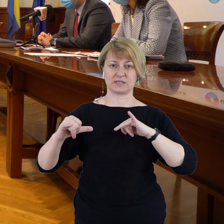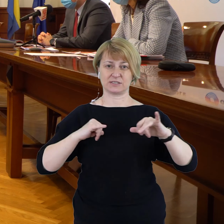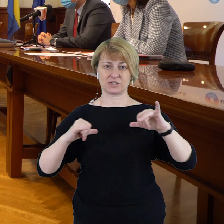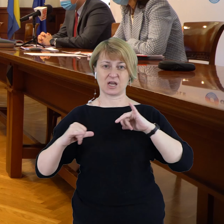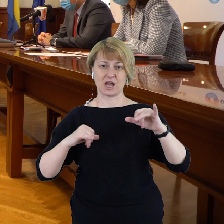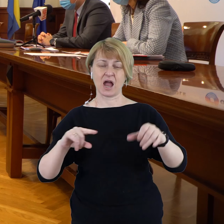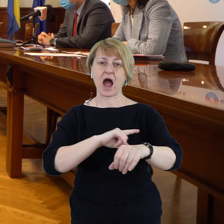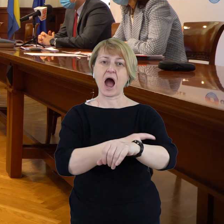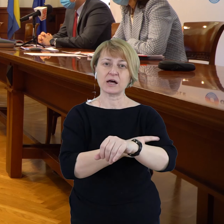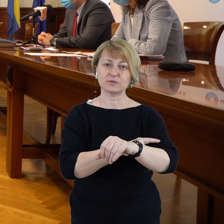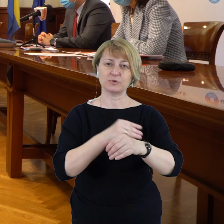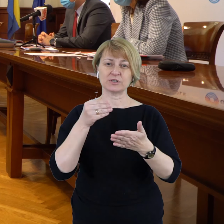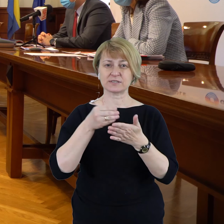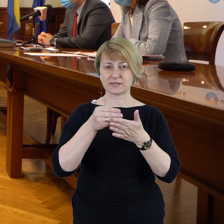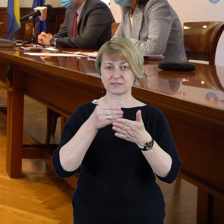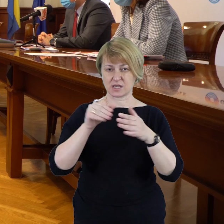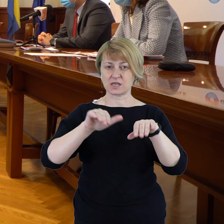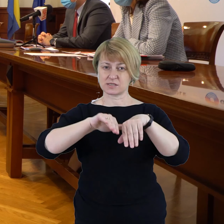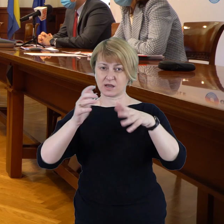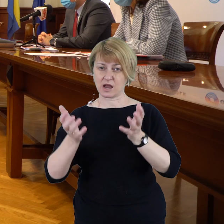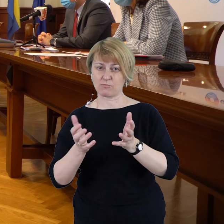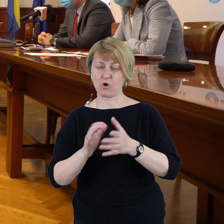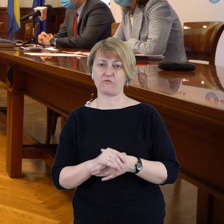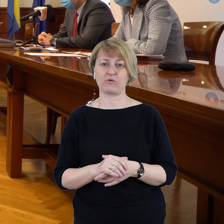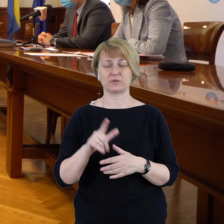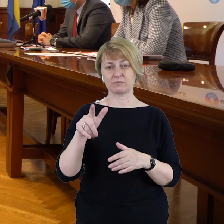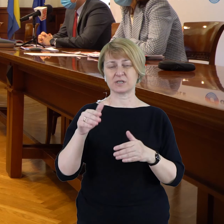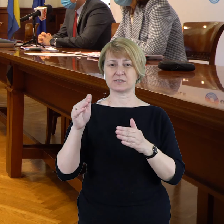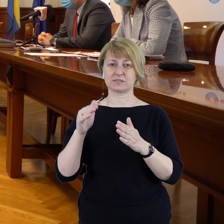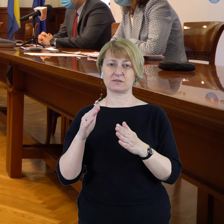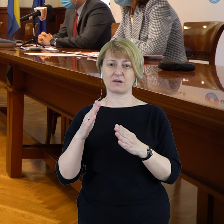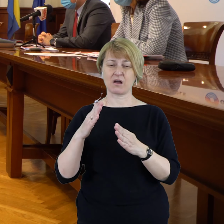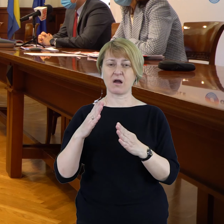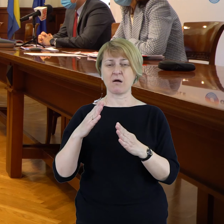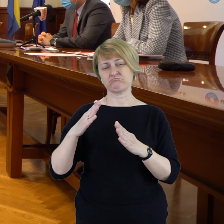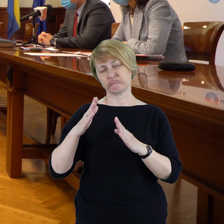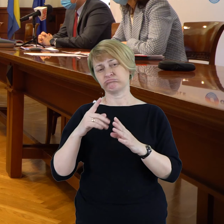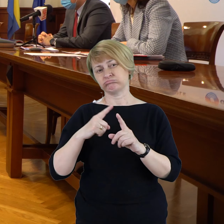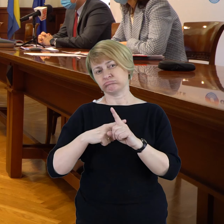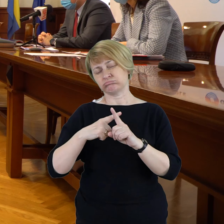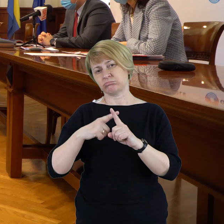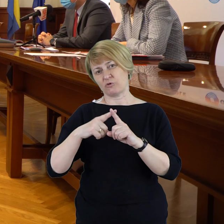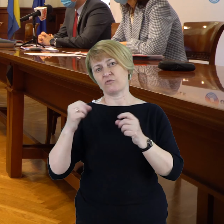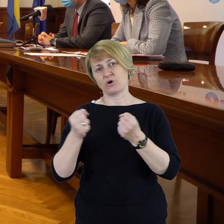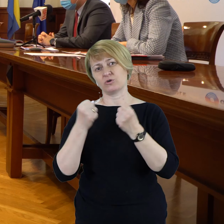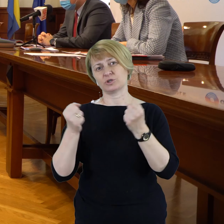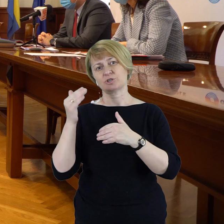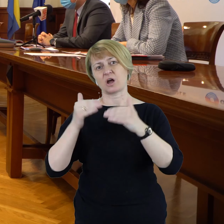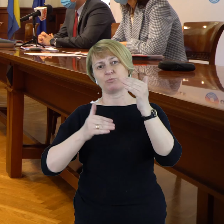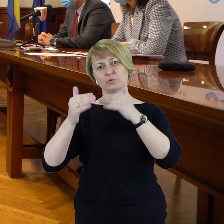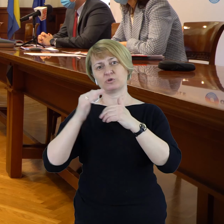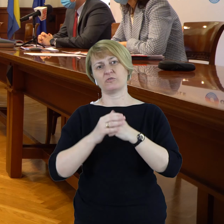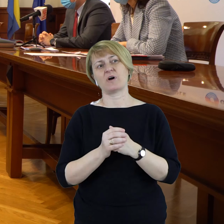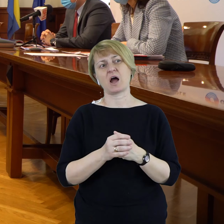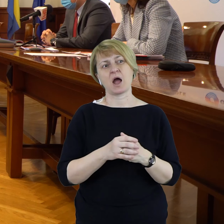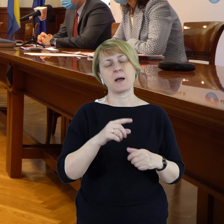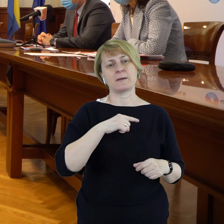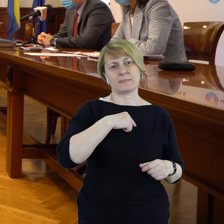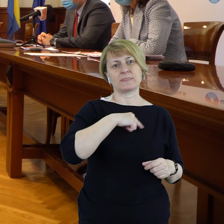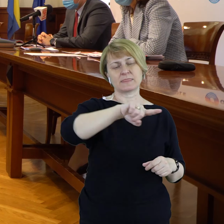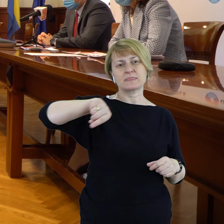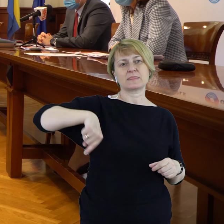administrację rządową, administrację skarbową. Tam jest troszeczkę późniejszy termin. Niemniej cieszy